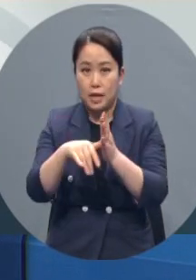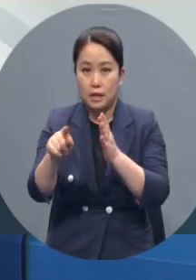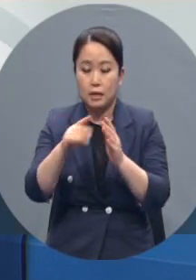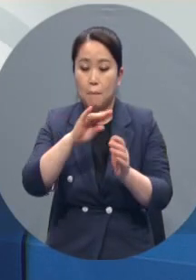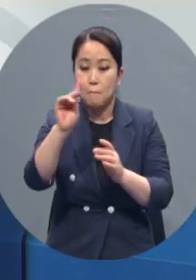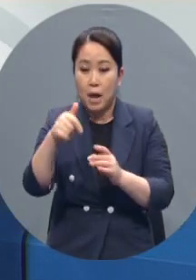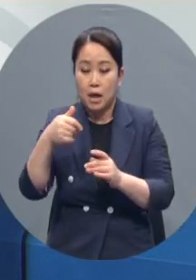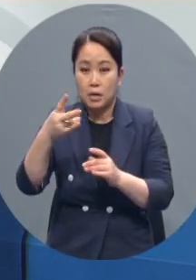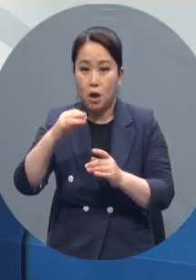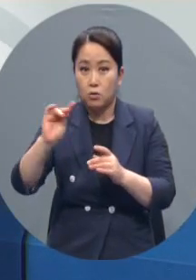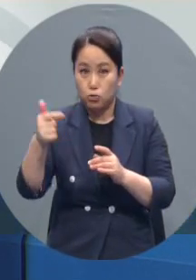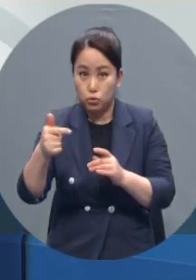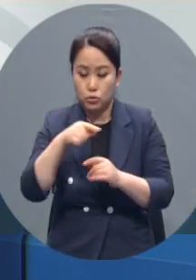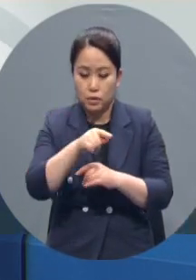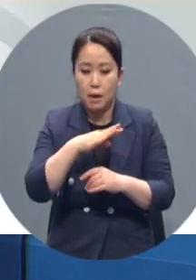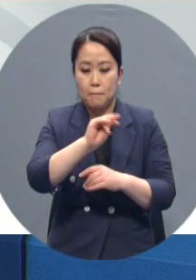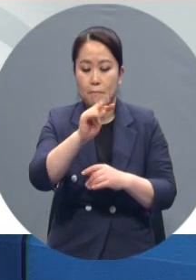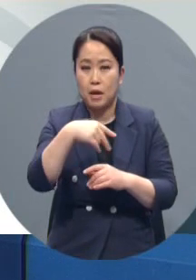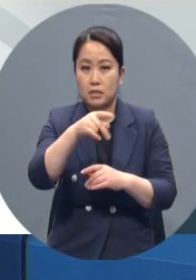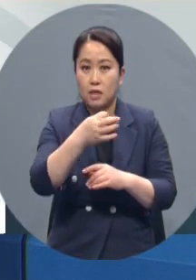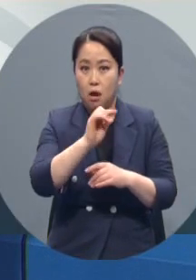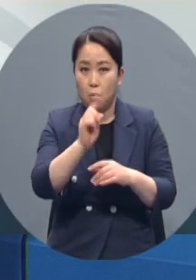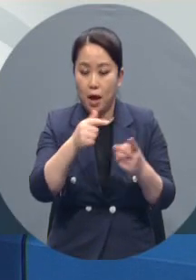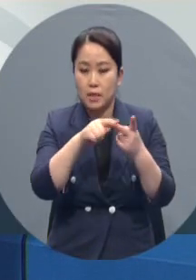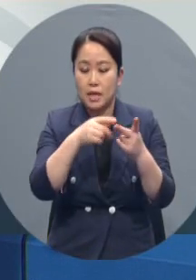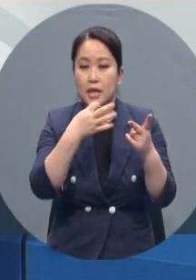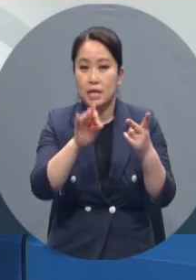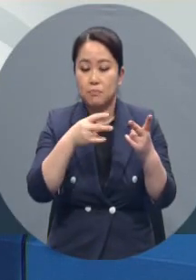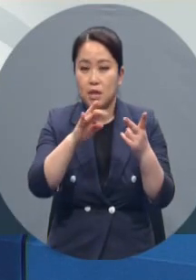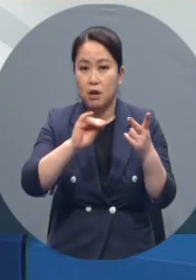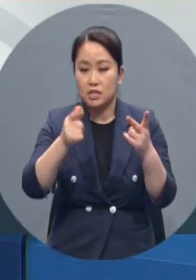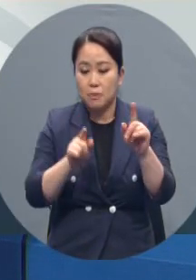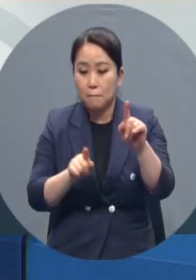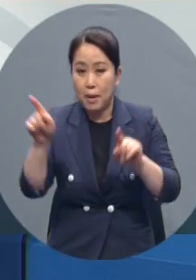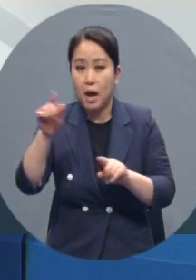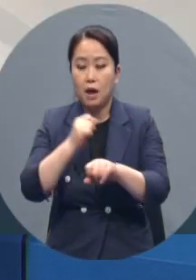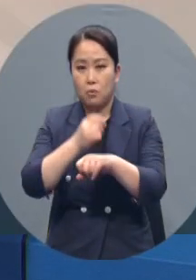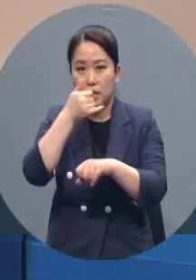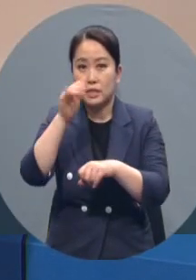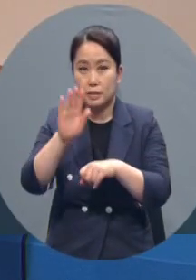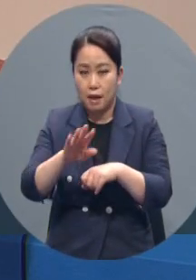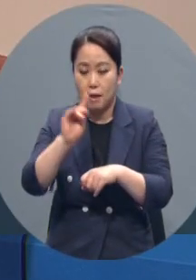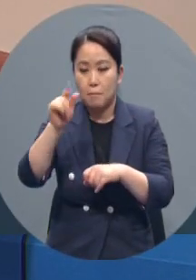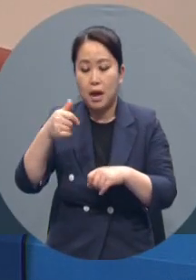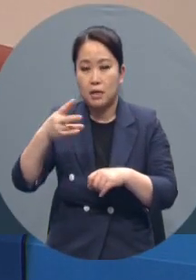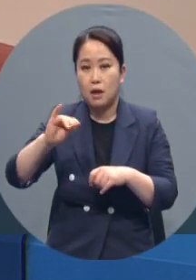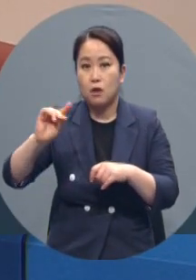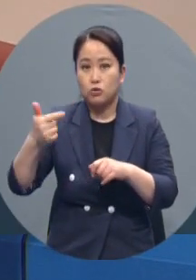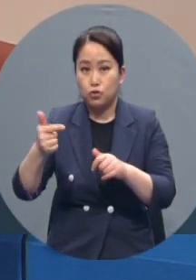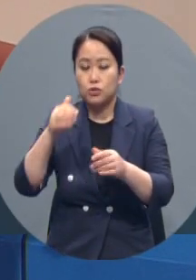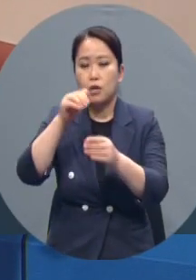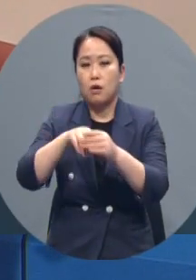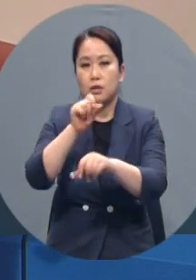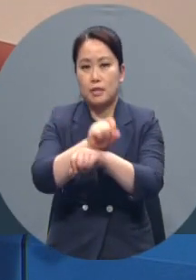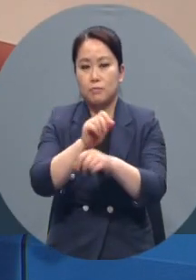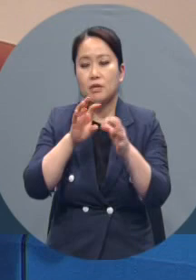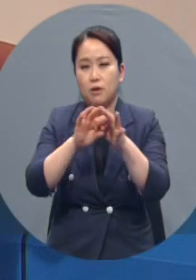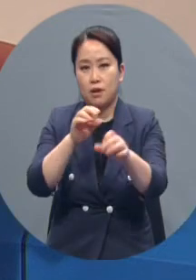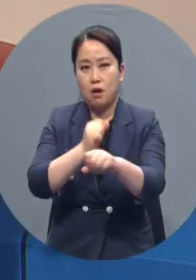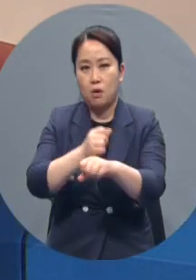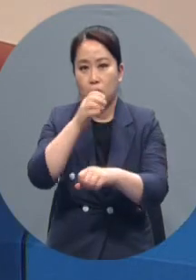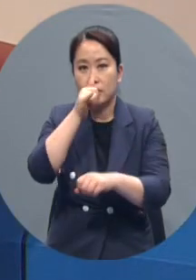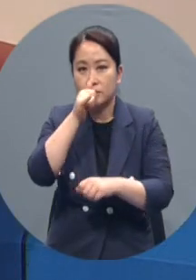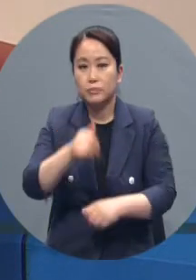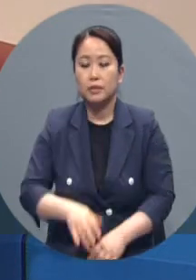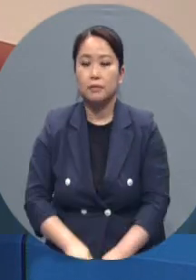김영진 후보를 앞서는 것으로 조사됐는데요. 네, 국민의힘 박형준 후보 선거사무실 연결해 보겠습니다. 류재민 기자, 현장